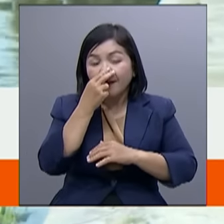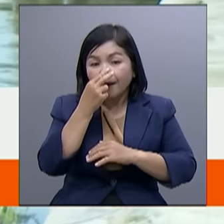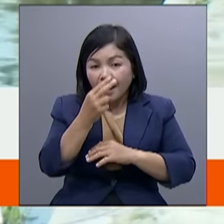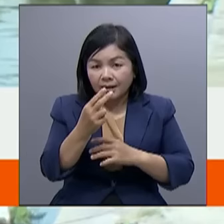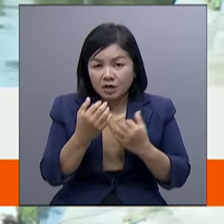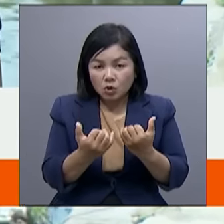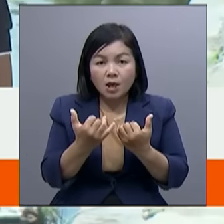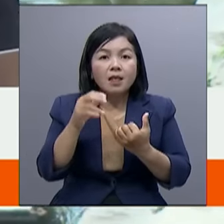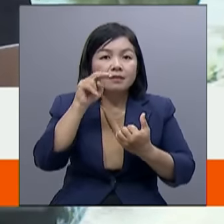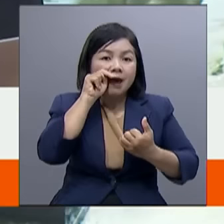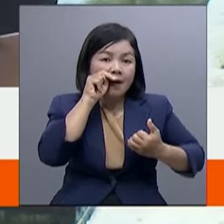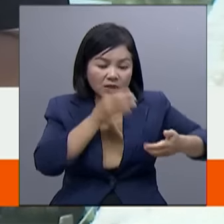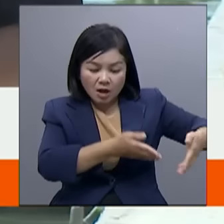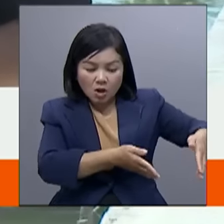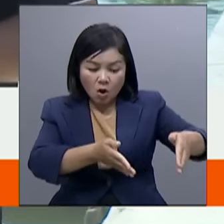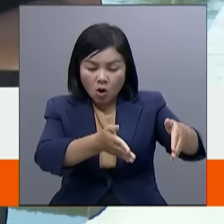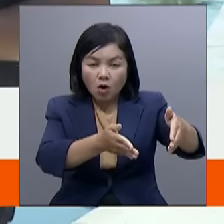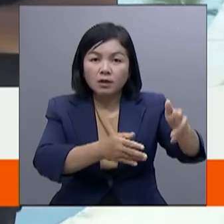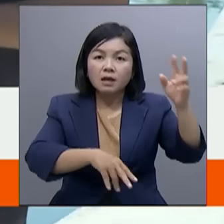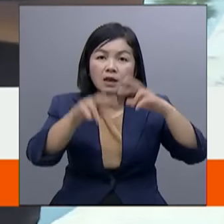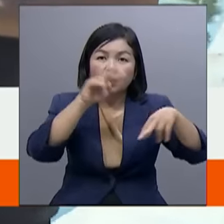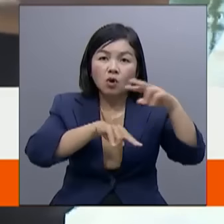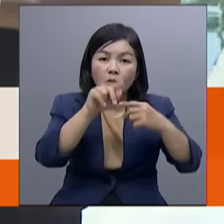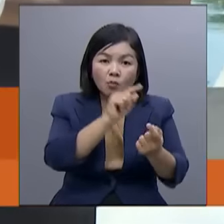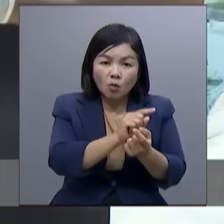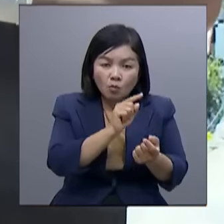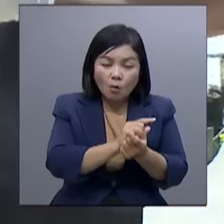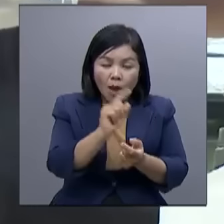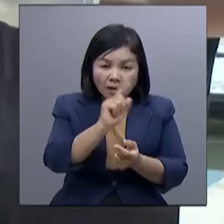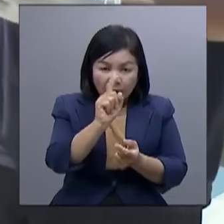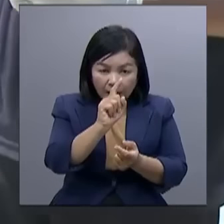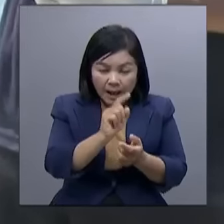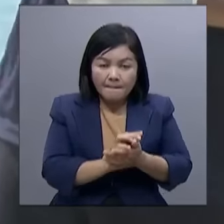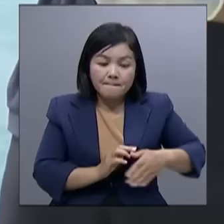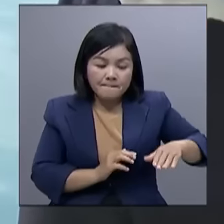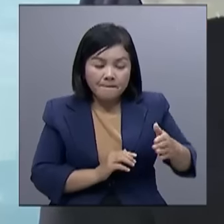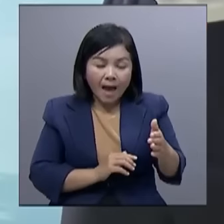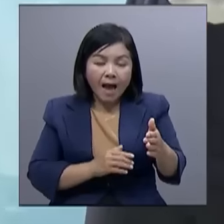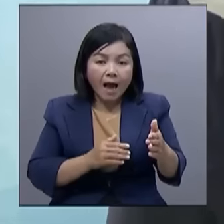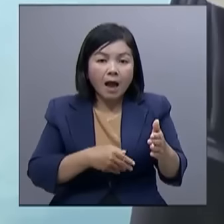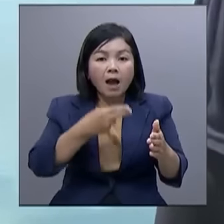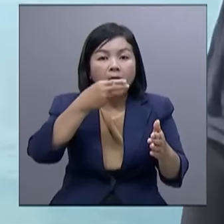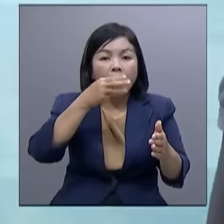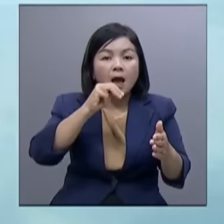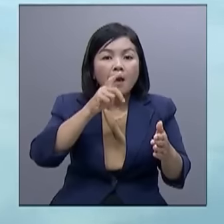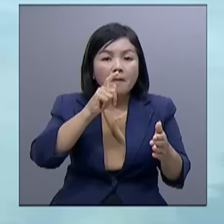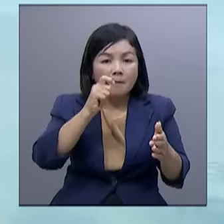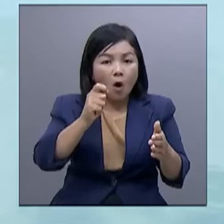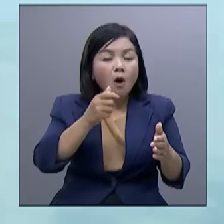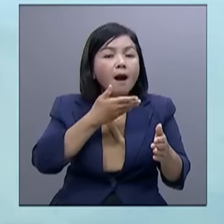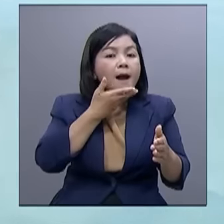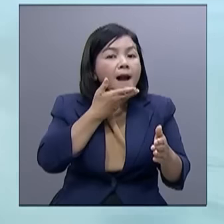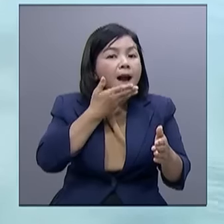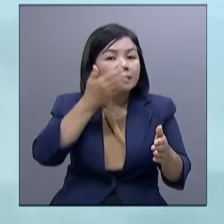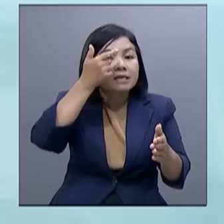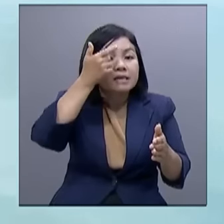ครับตรงจุดนี้นะครับจากการสำรวจนะครับพบว่ามีปลาหมอคางดำเนี่ยเป็นจำนวนมากเลยนะครับคุณผู้ชมครับและก็เป็นจุด